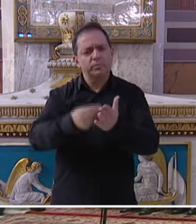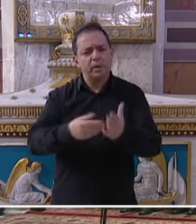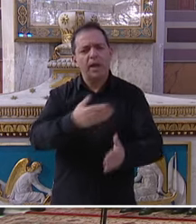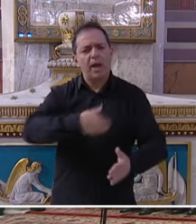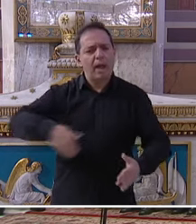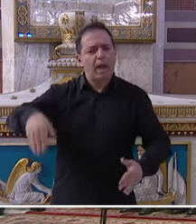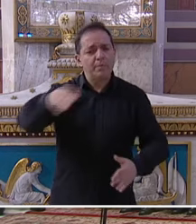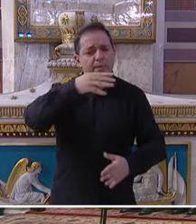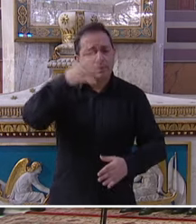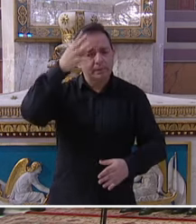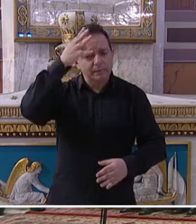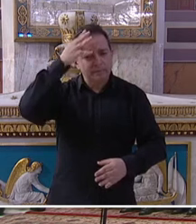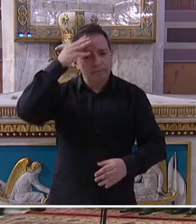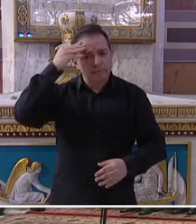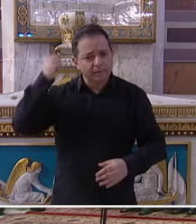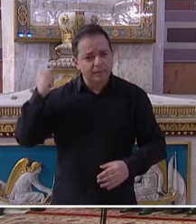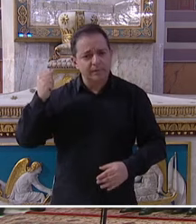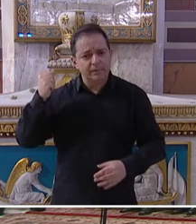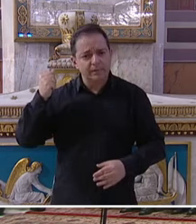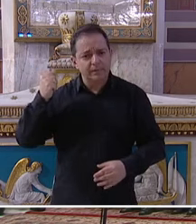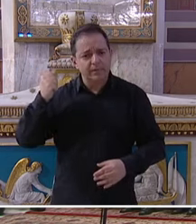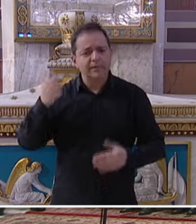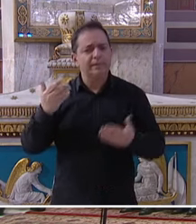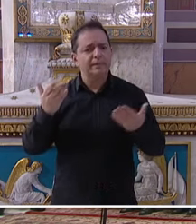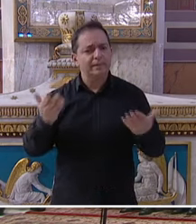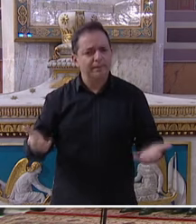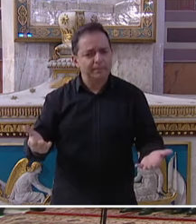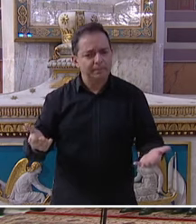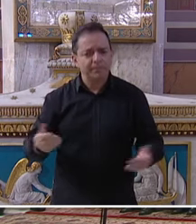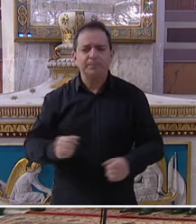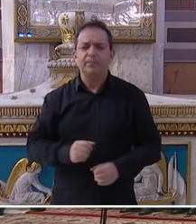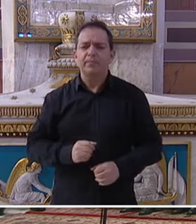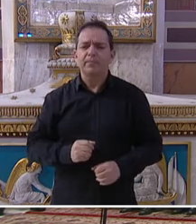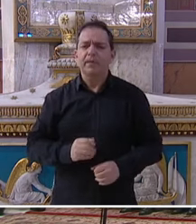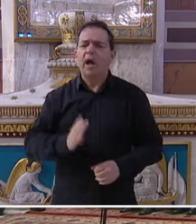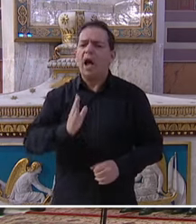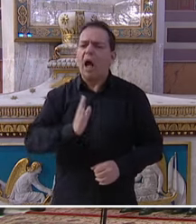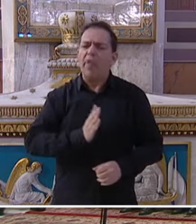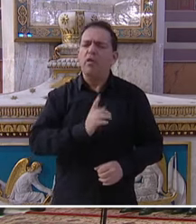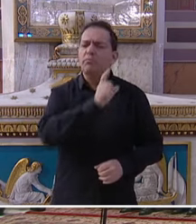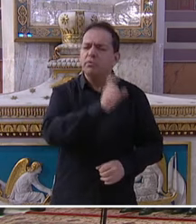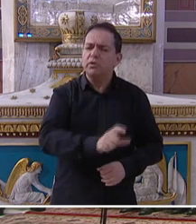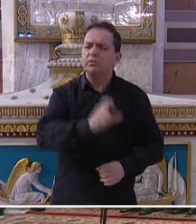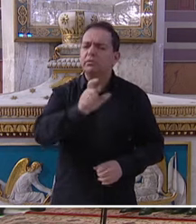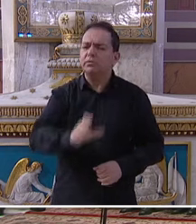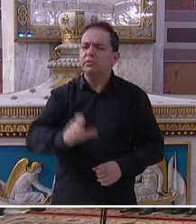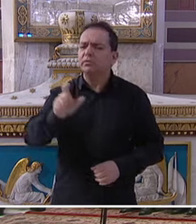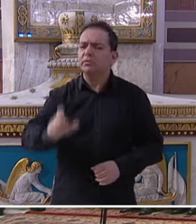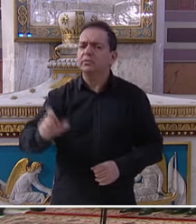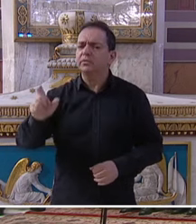λησμονούμε ότι και ο άνθρωπος, ο κάθε άνθρωπος, είναι